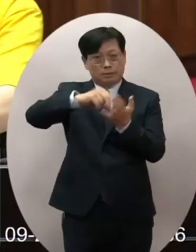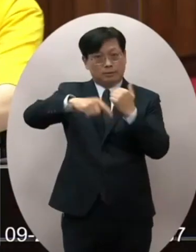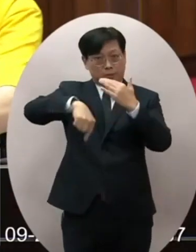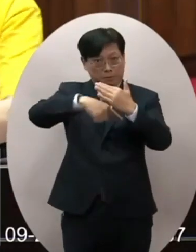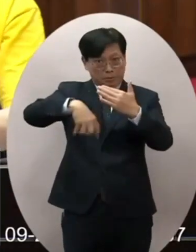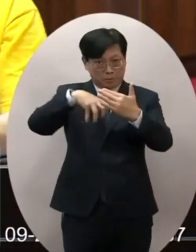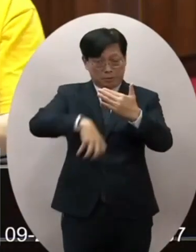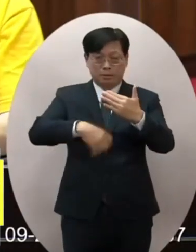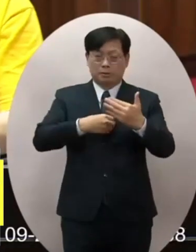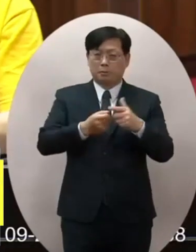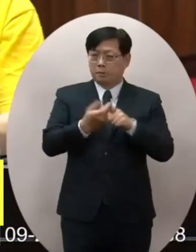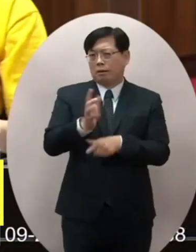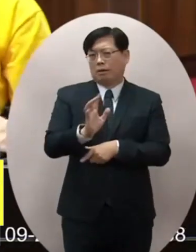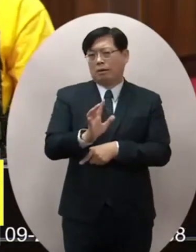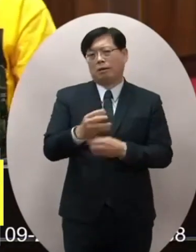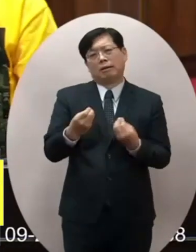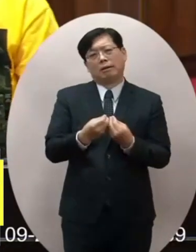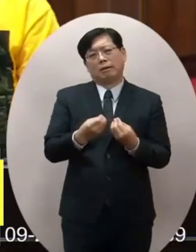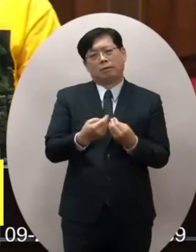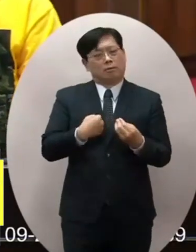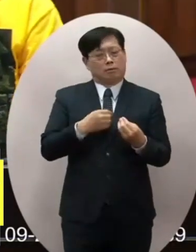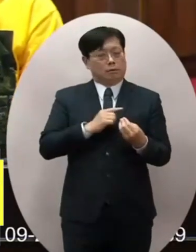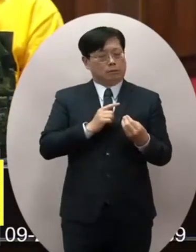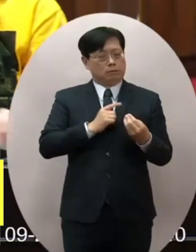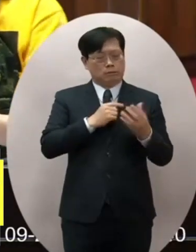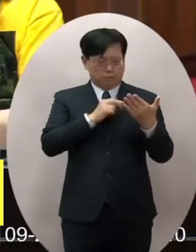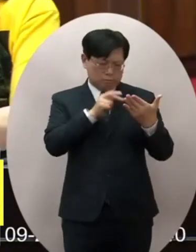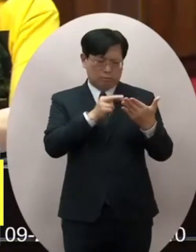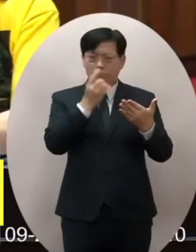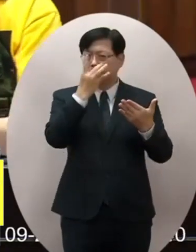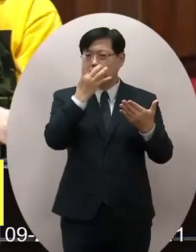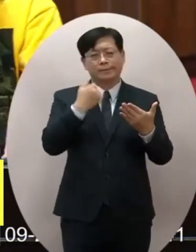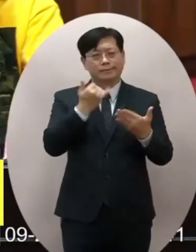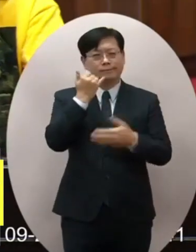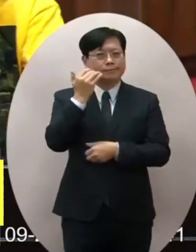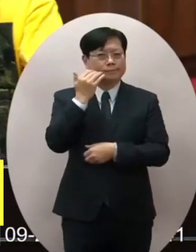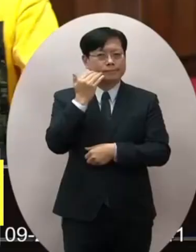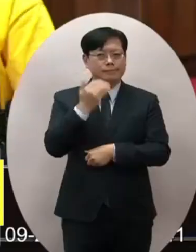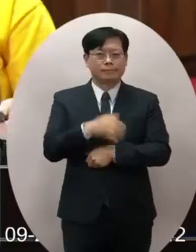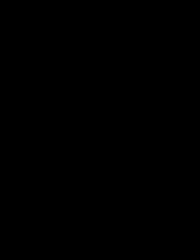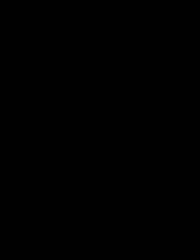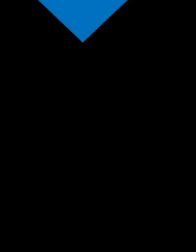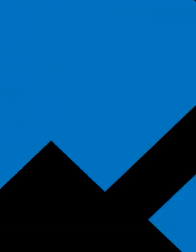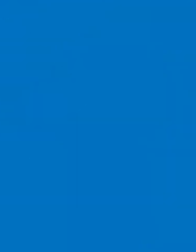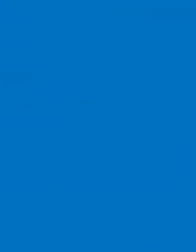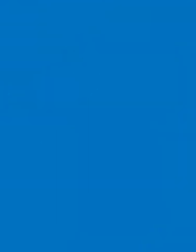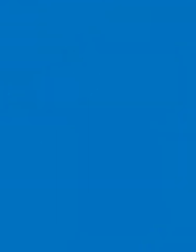都还是不愿意公开让我们也觉得非常的遗憾